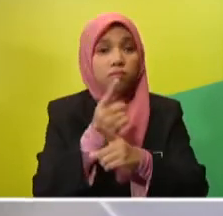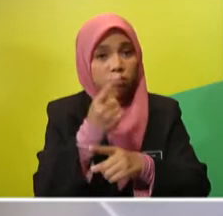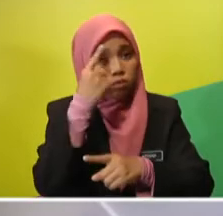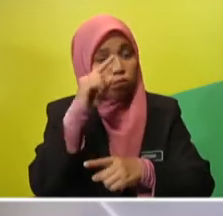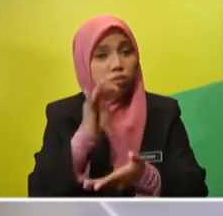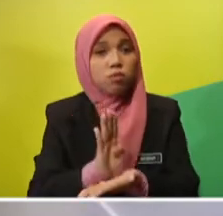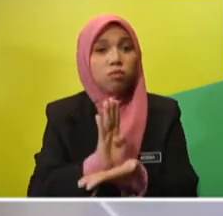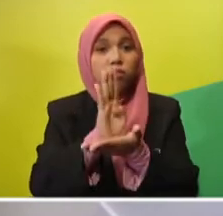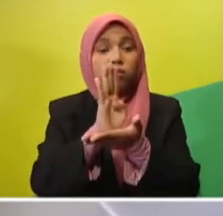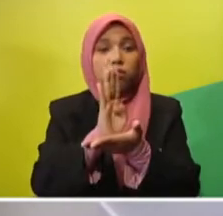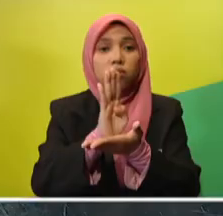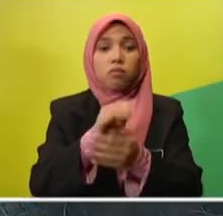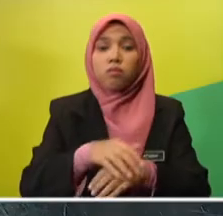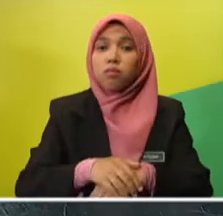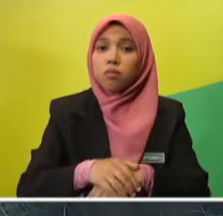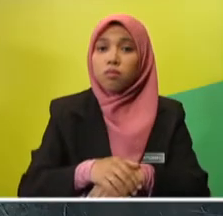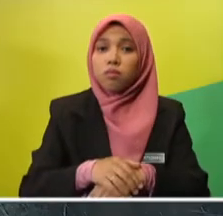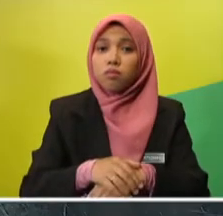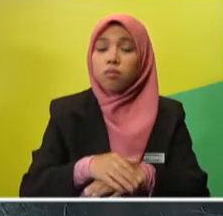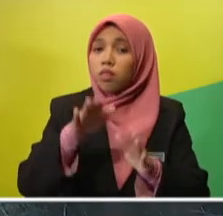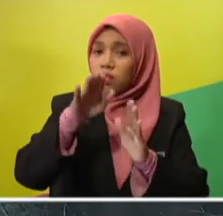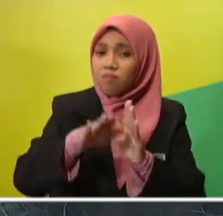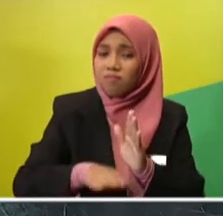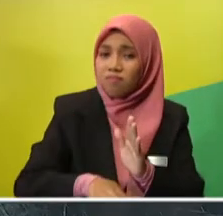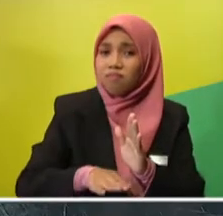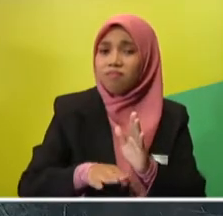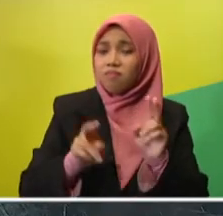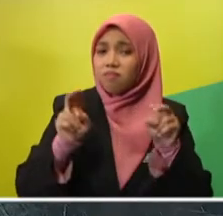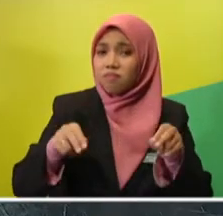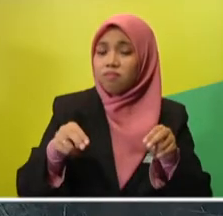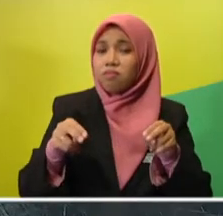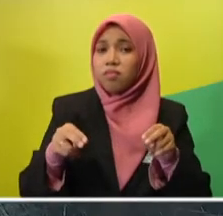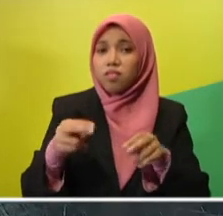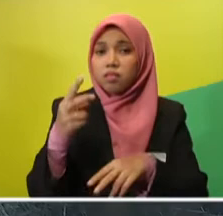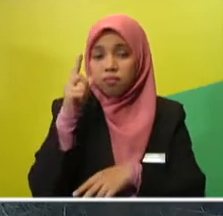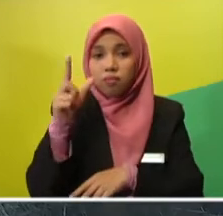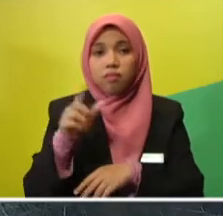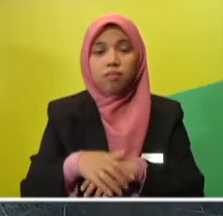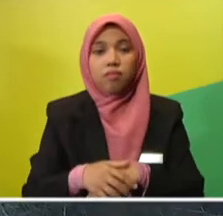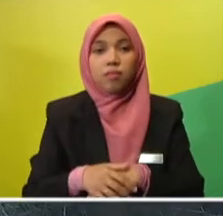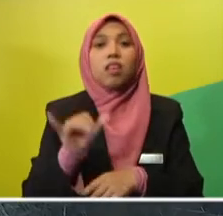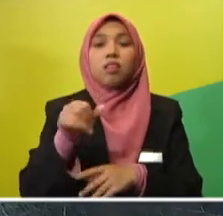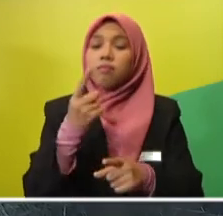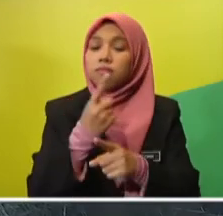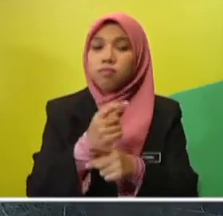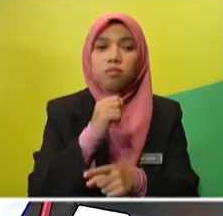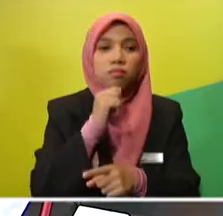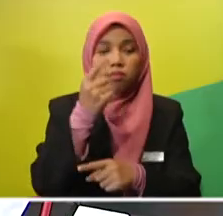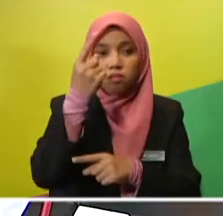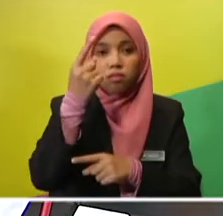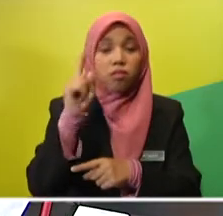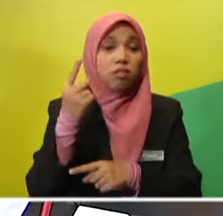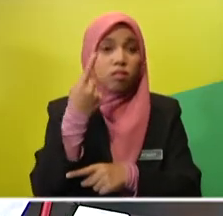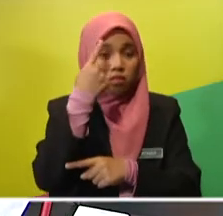mereka yang mungkin ketidakupayaan penglihatan ini. Ya, Karina. Mata pelajaran hari ini bukan sahaja untuk MBK penglihatan dan bukan sahaja untuk